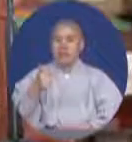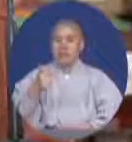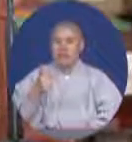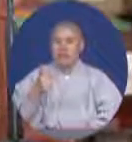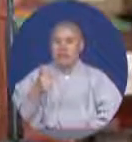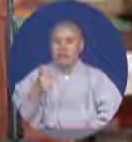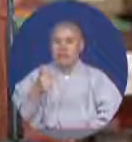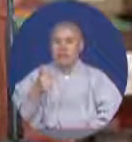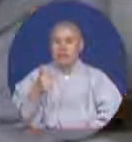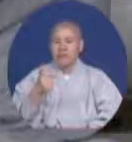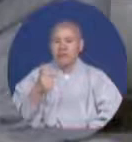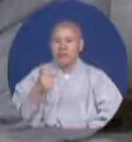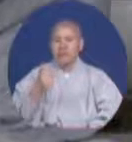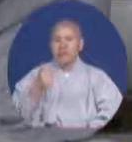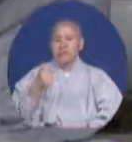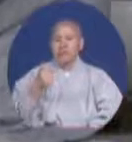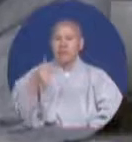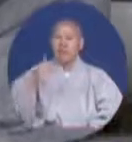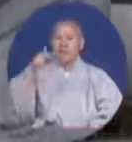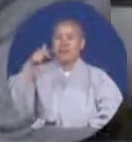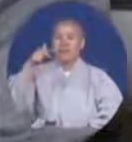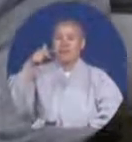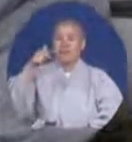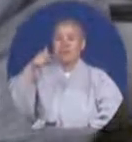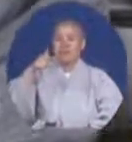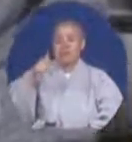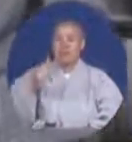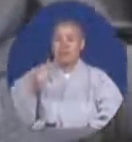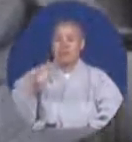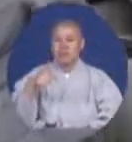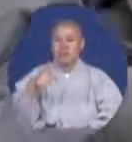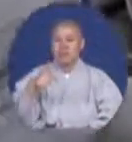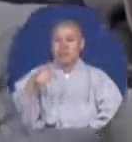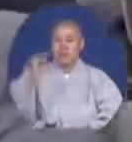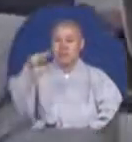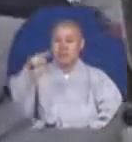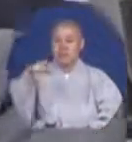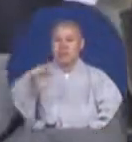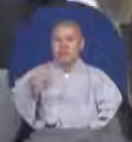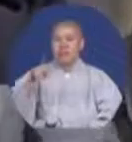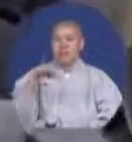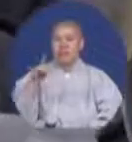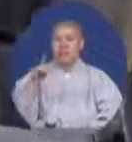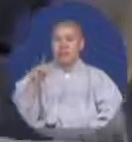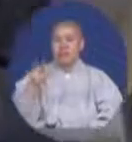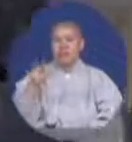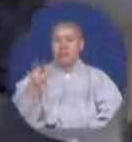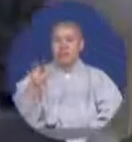중생